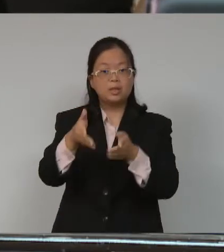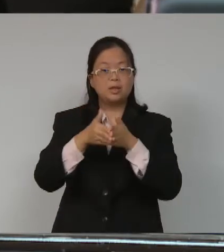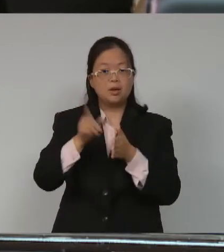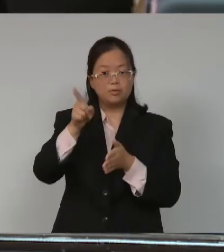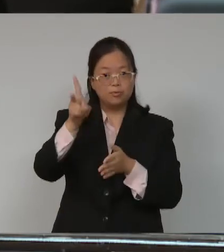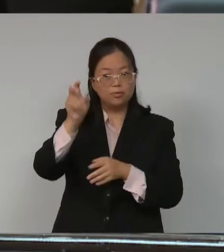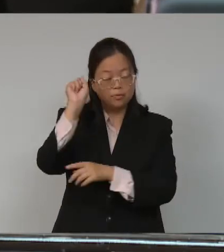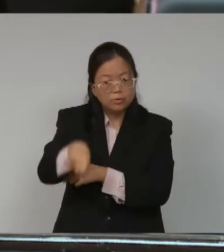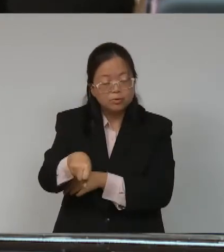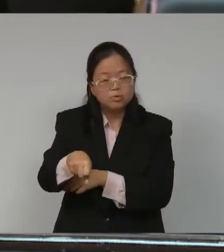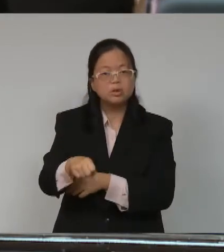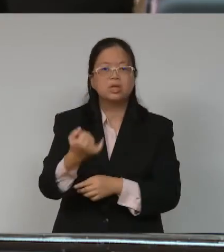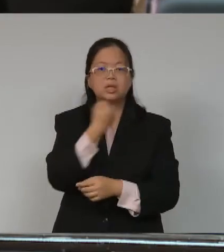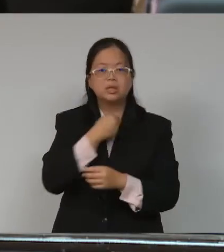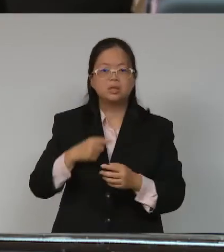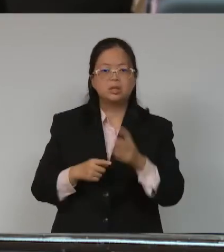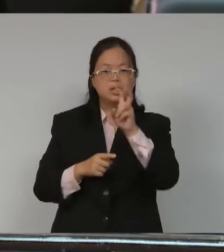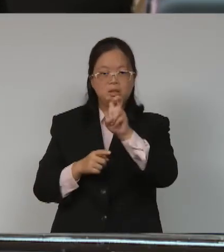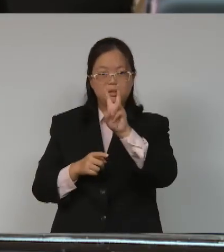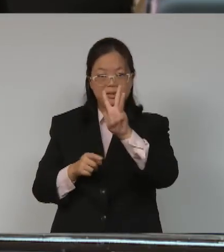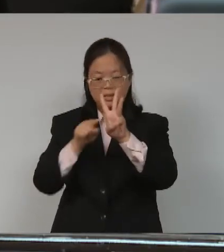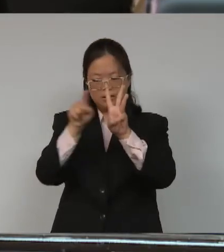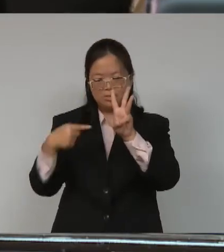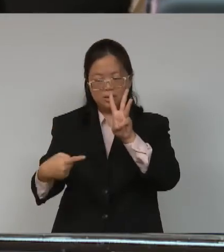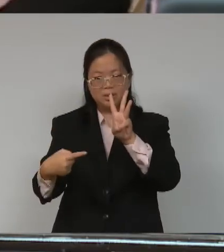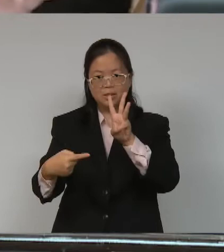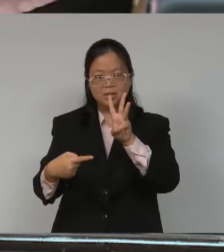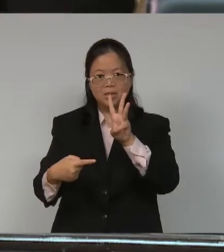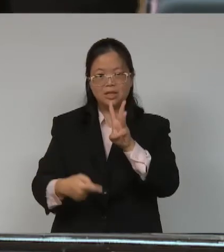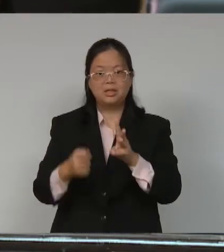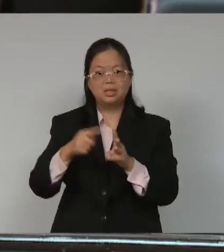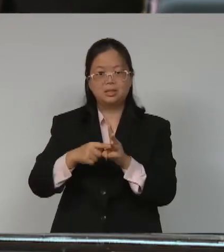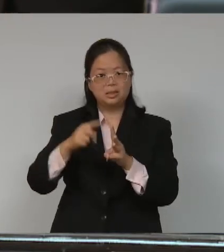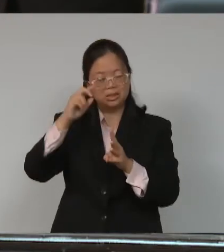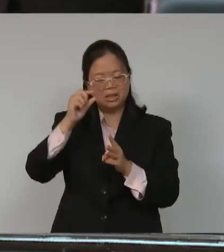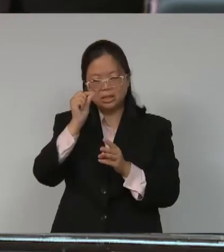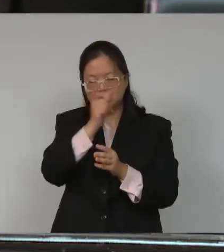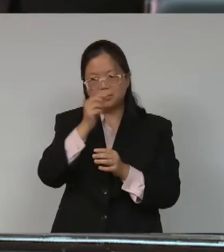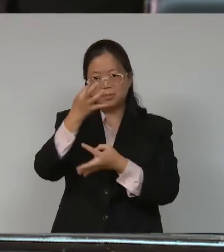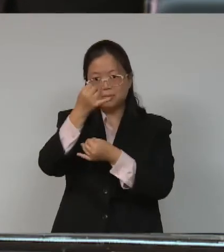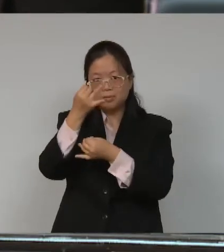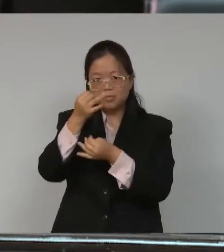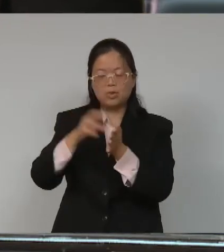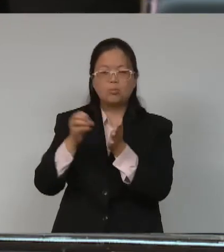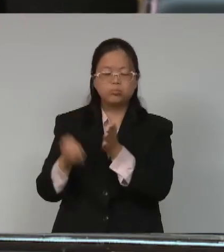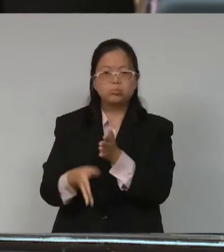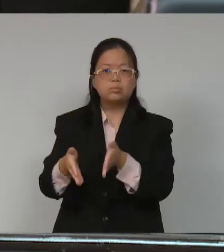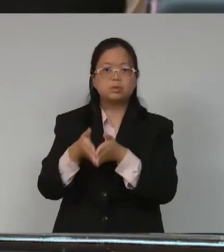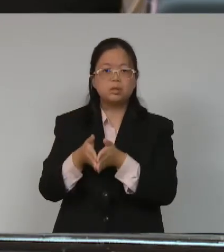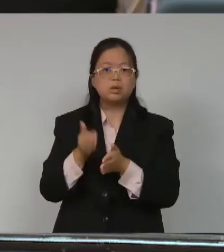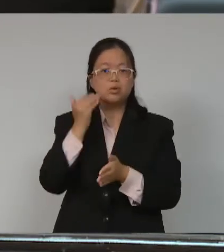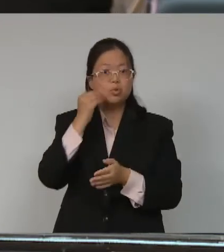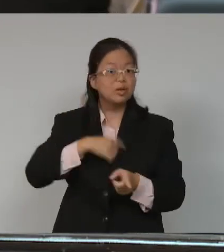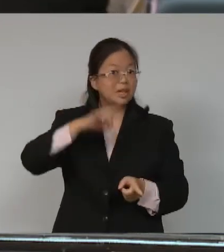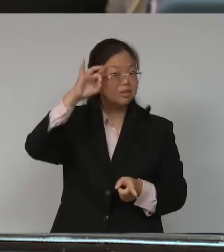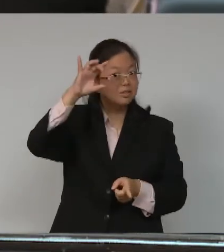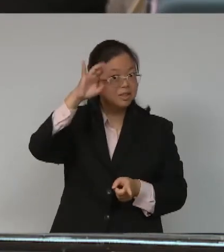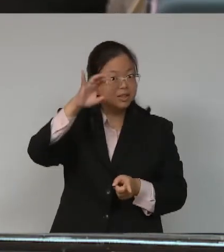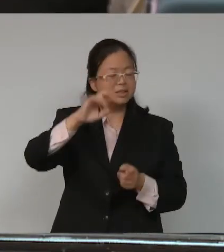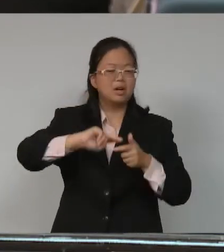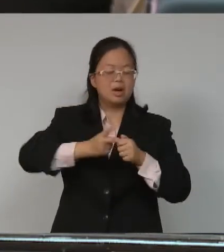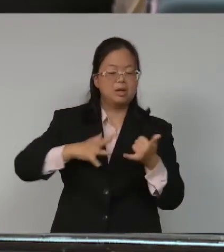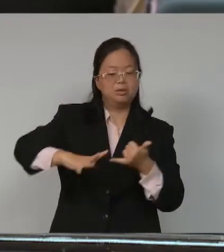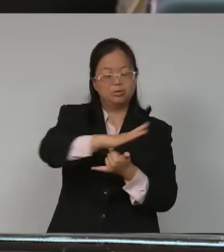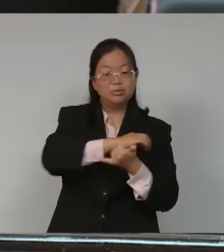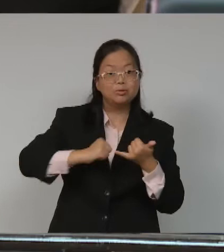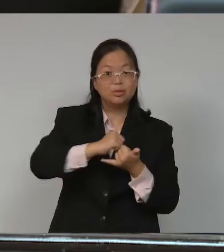定日给废掉了。你要创制的话呢，就是我要跟全国的大选呢要来一起举办呢。那到